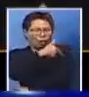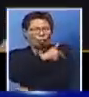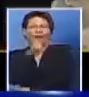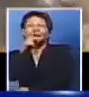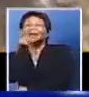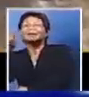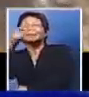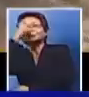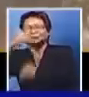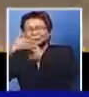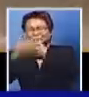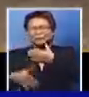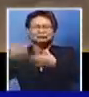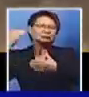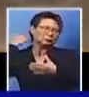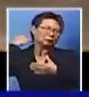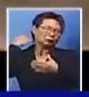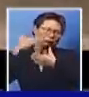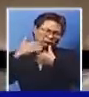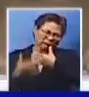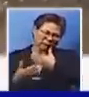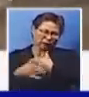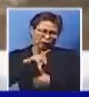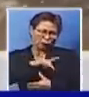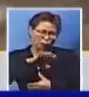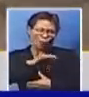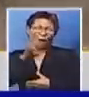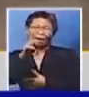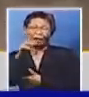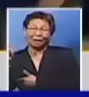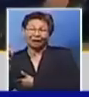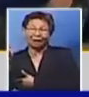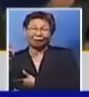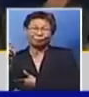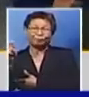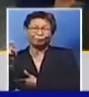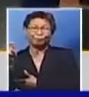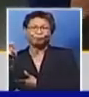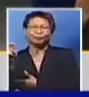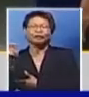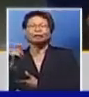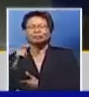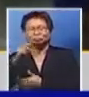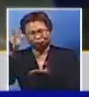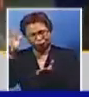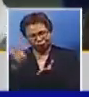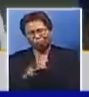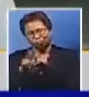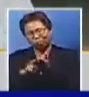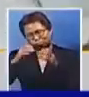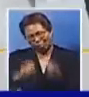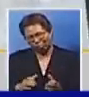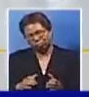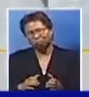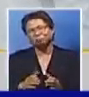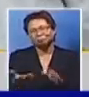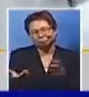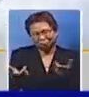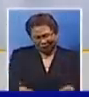akibat kecederaan di bahagian tengkuk. Ketua Polis Daerah Kota Tinggi, Superintendent Ashmun Bajah mengesahkan kejadian tersebut